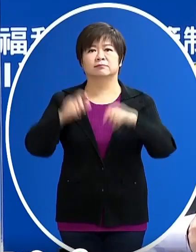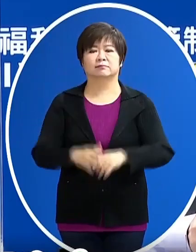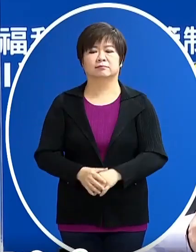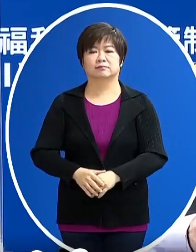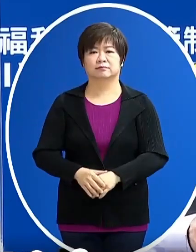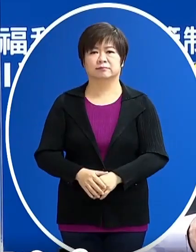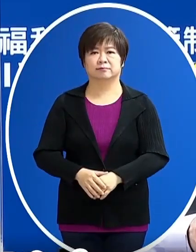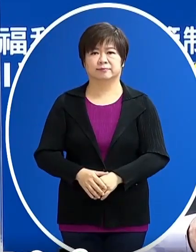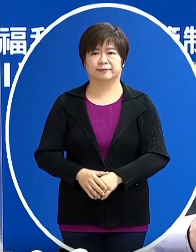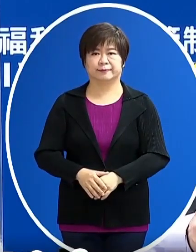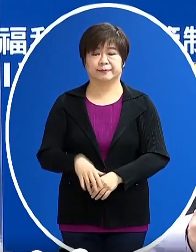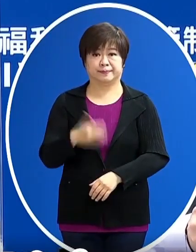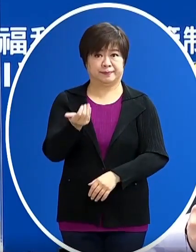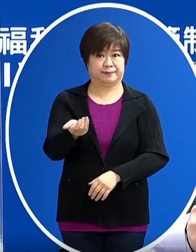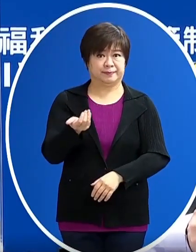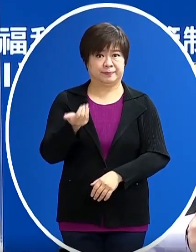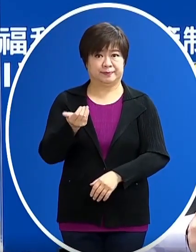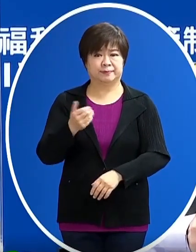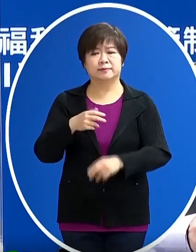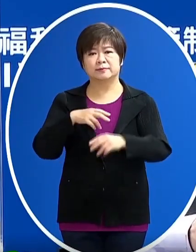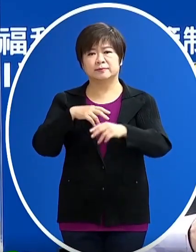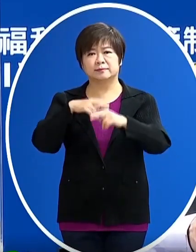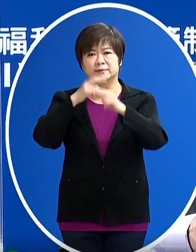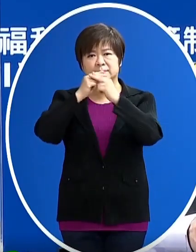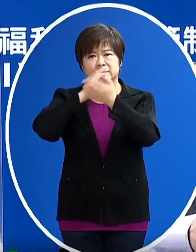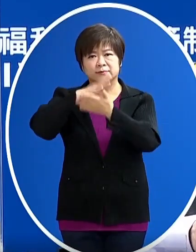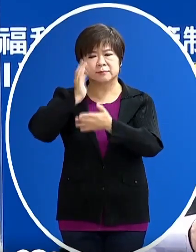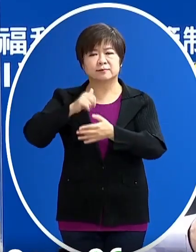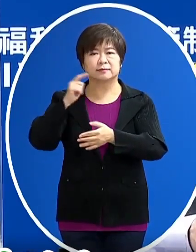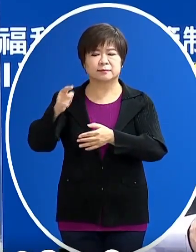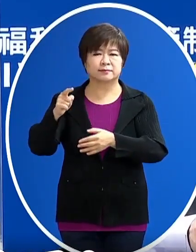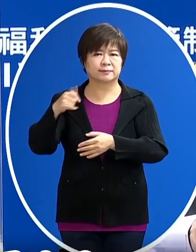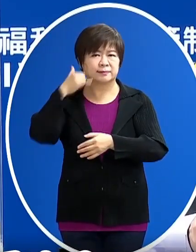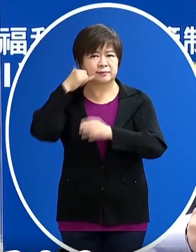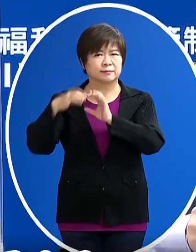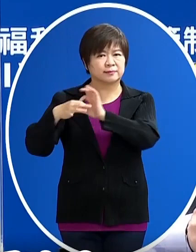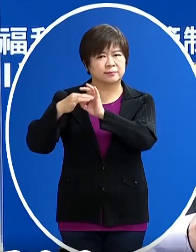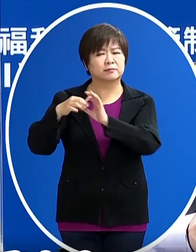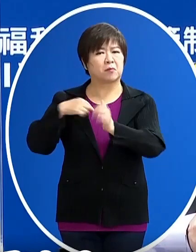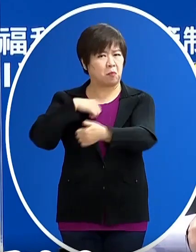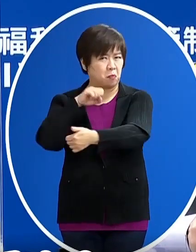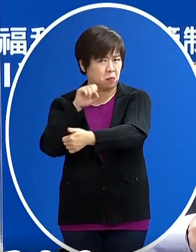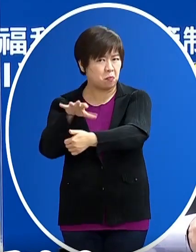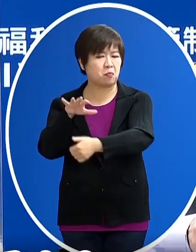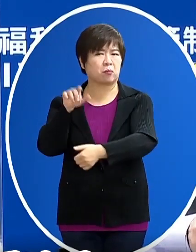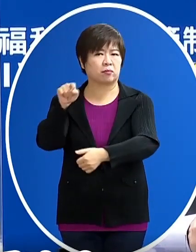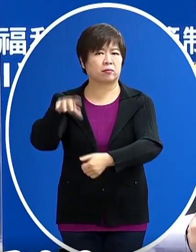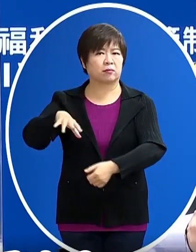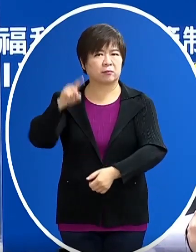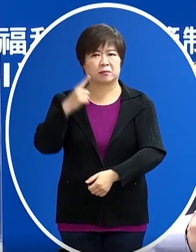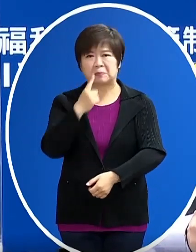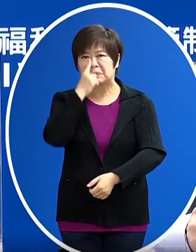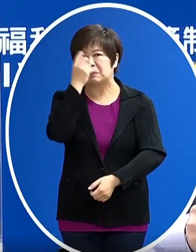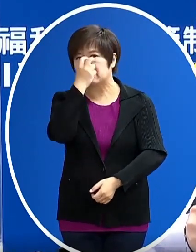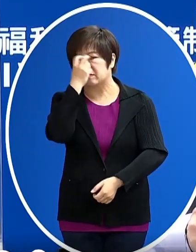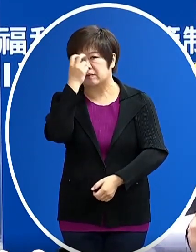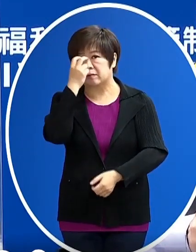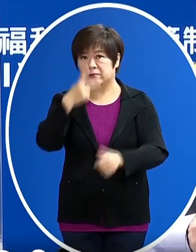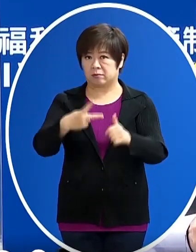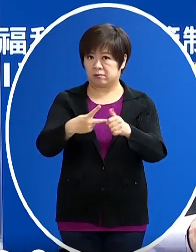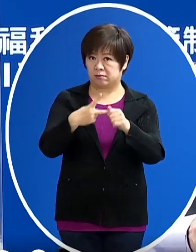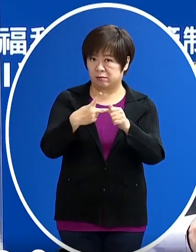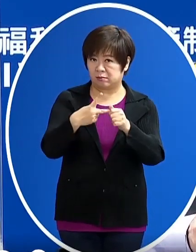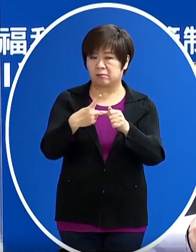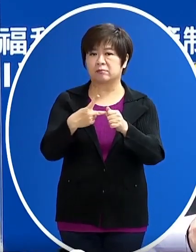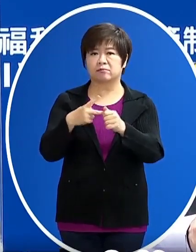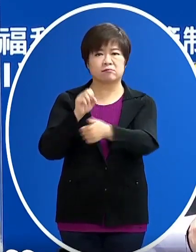对，刚才那个林市长这边有给我电话，那我建议他先哈，当然先裁剪哈。那第二个